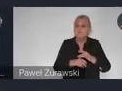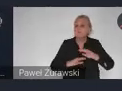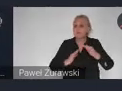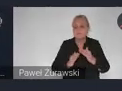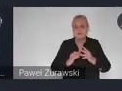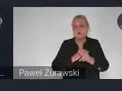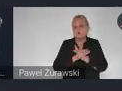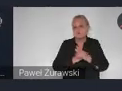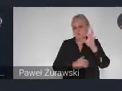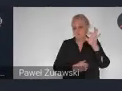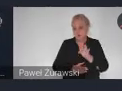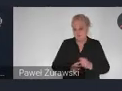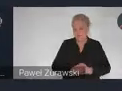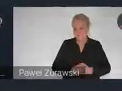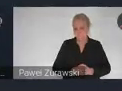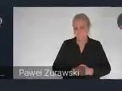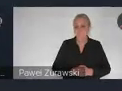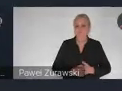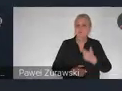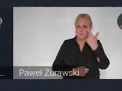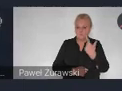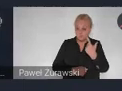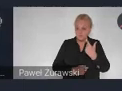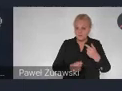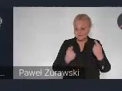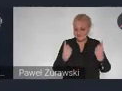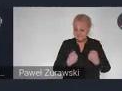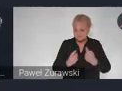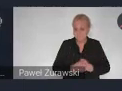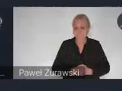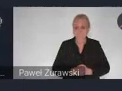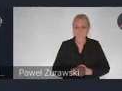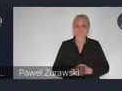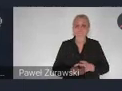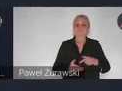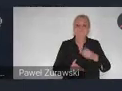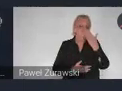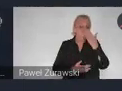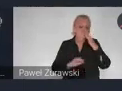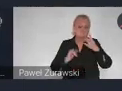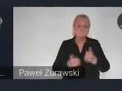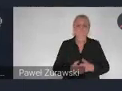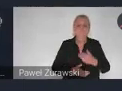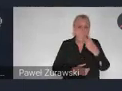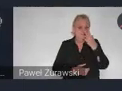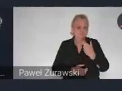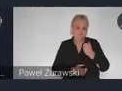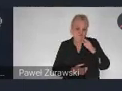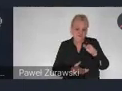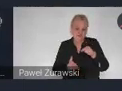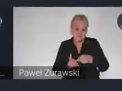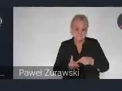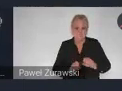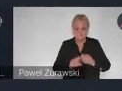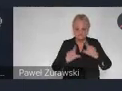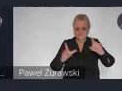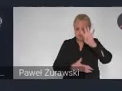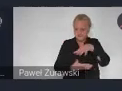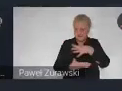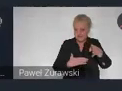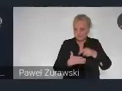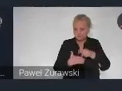80% drugi przypadek jest następujący jak widać tutaj na tej tabeli